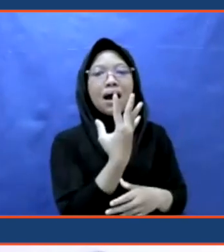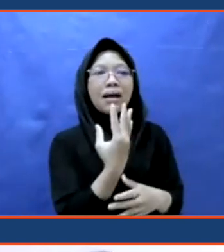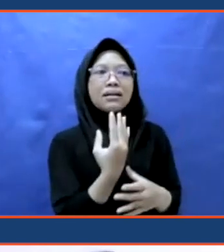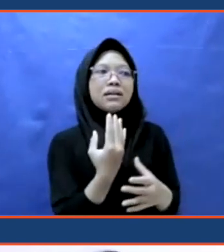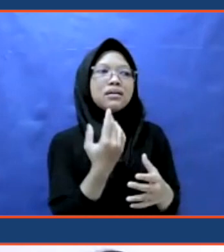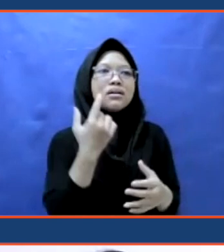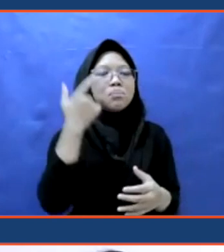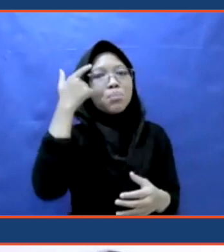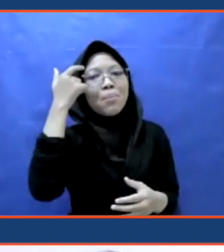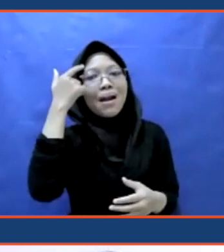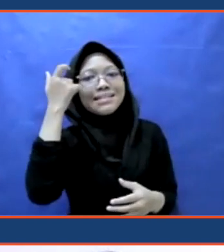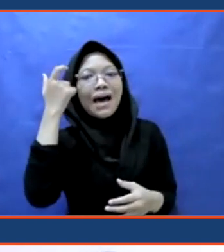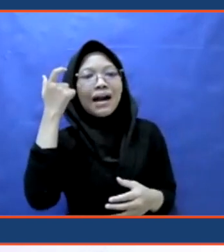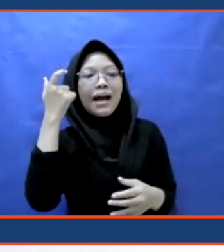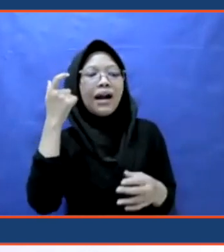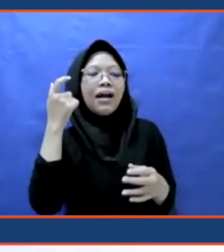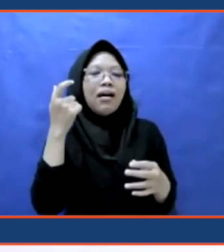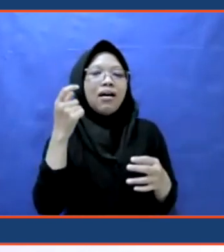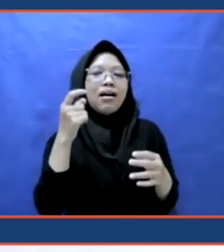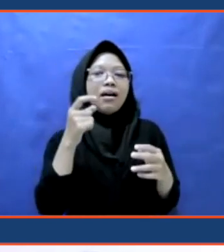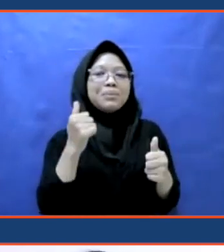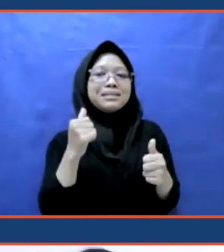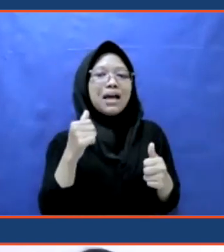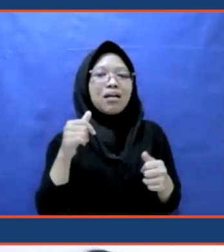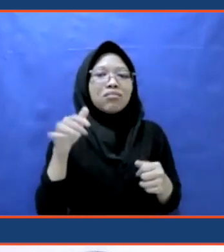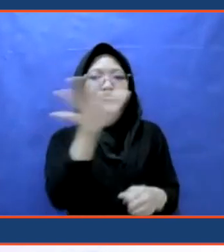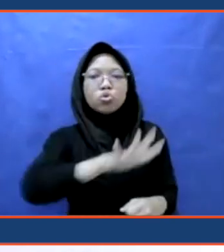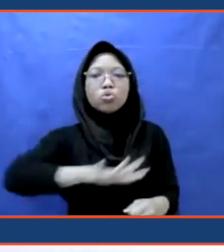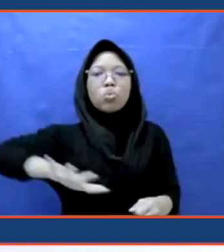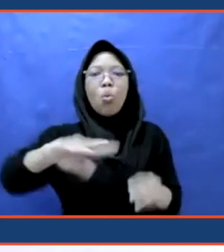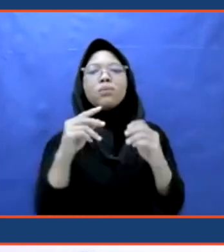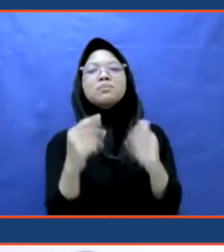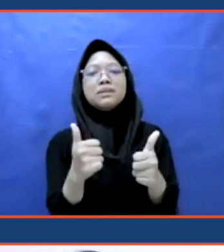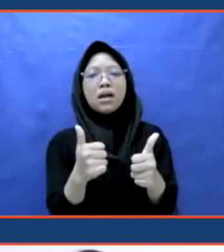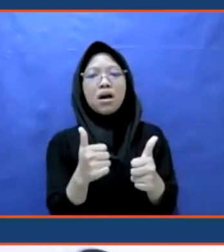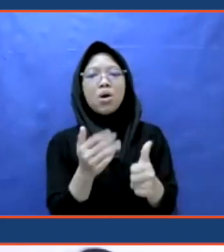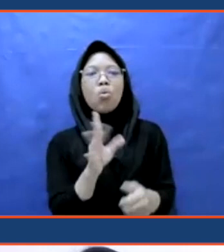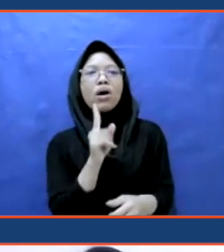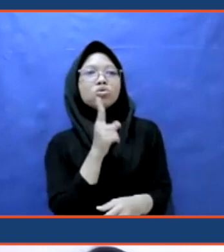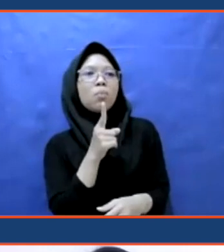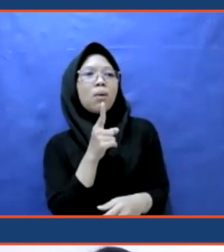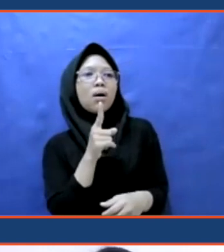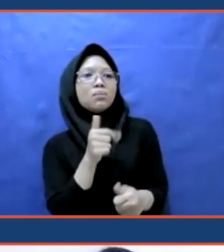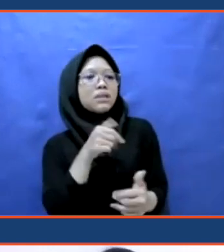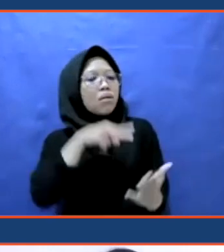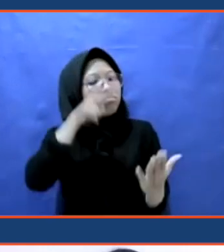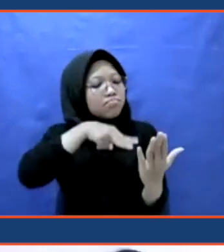hanya bisa diakses dari satu sensori saja